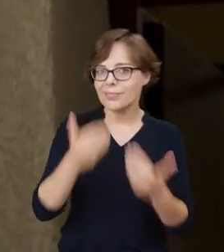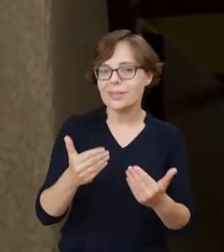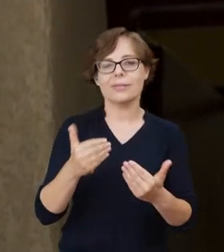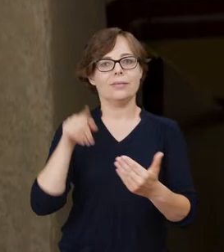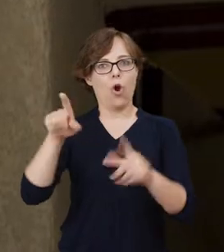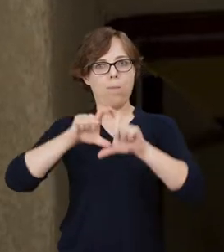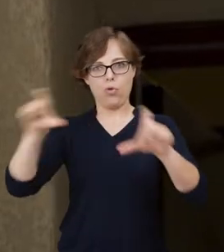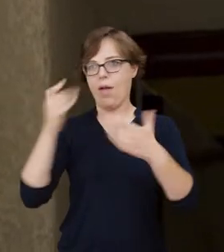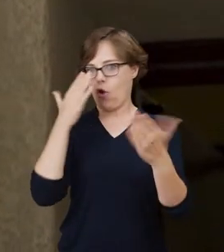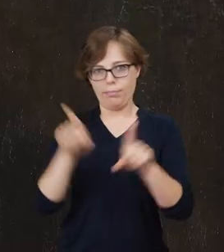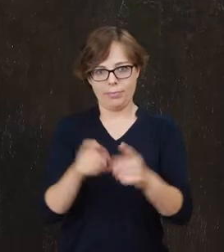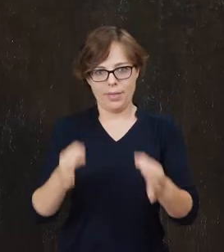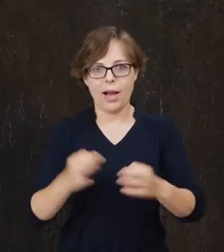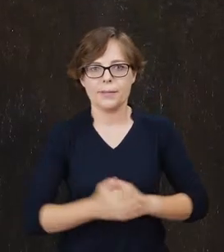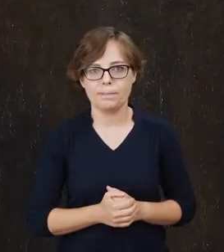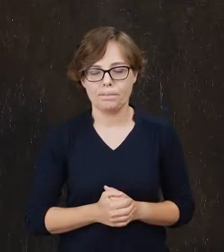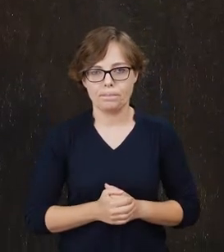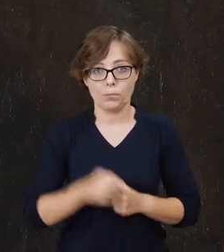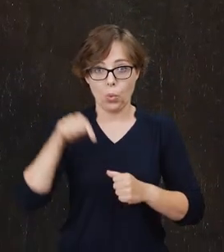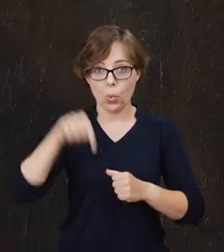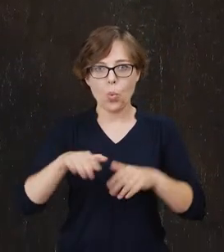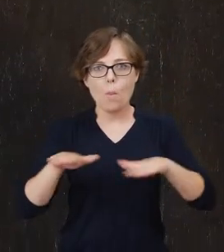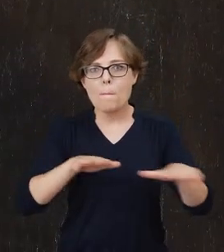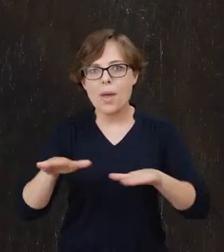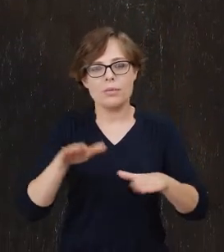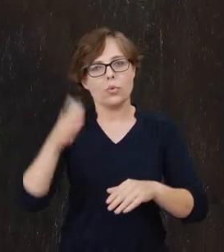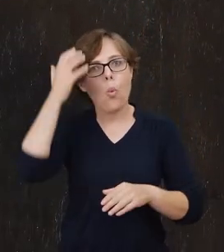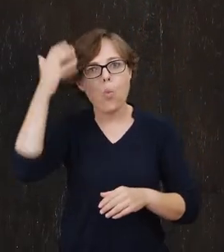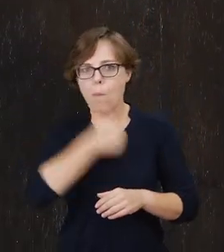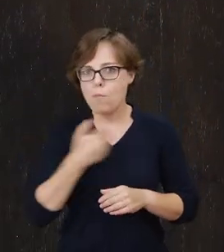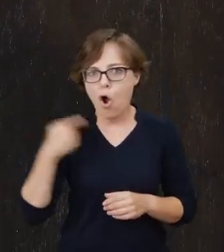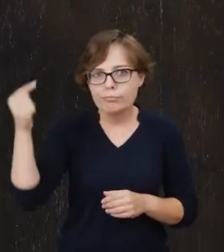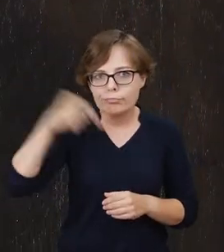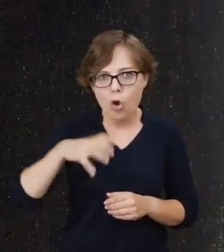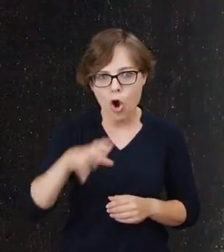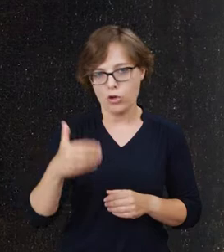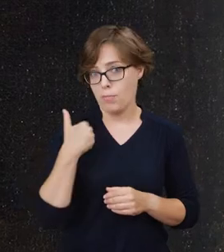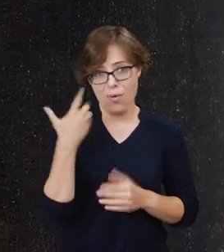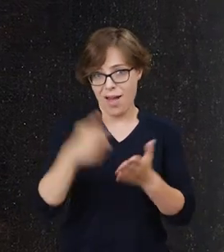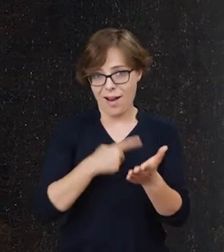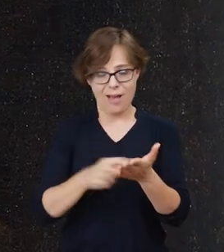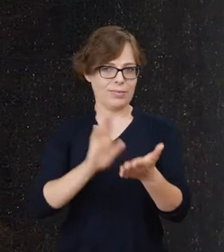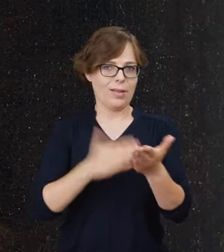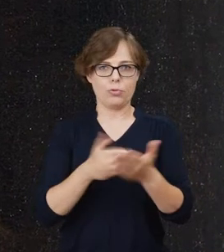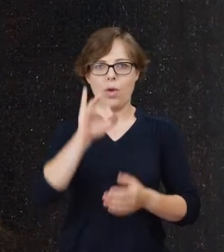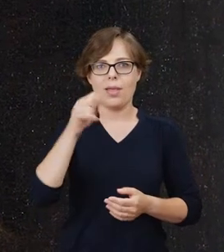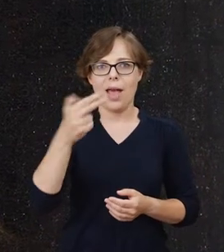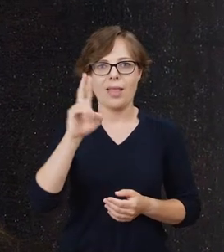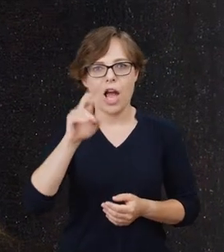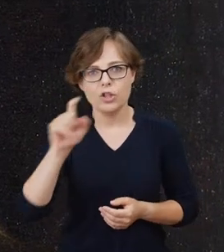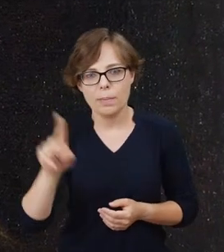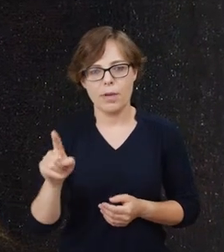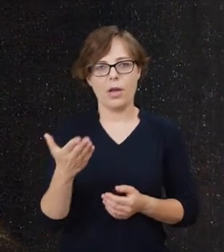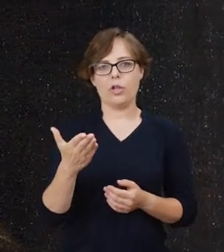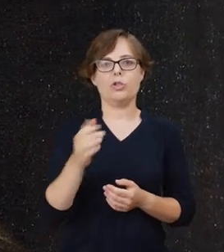obecnie. W tym miejscu byli goszczeni władcy polscy i to kilkukrotnie, m.in. Jan Kazimierz,